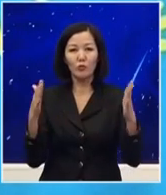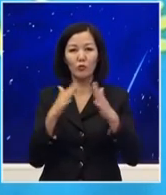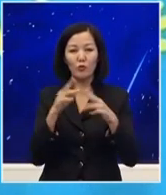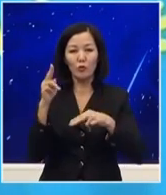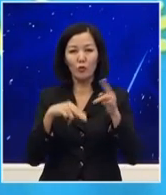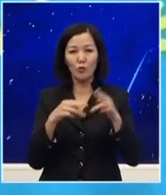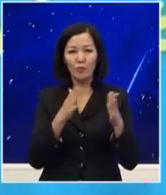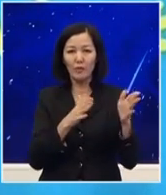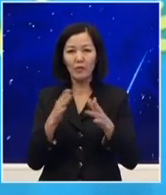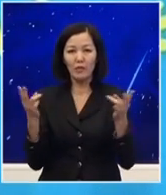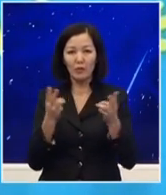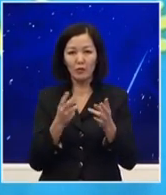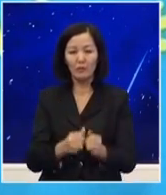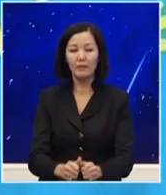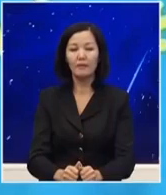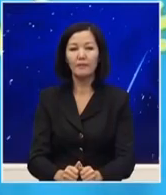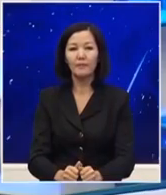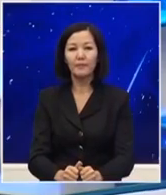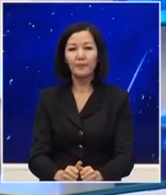инфрақұрылымды ретке келтіру қажет.